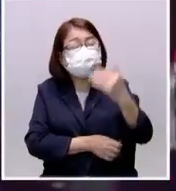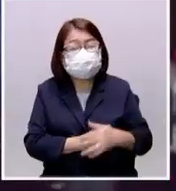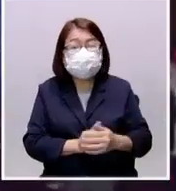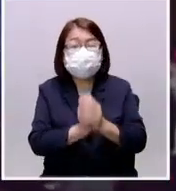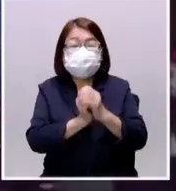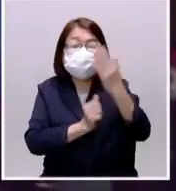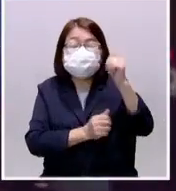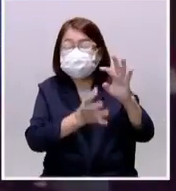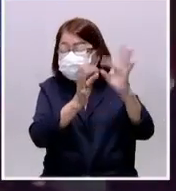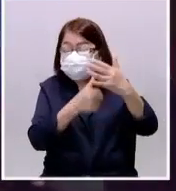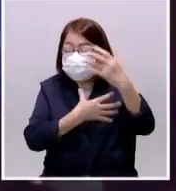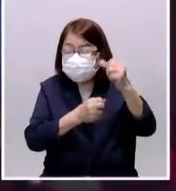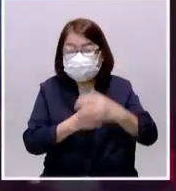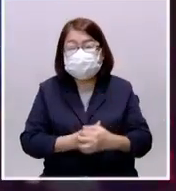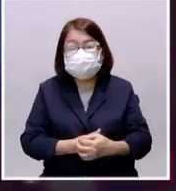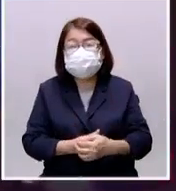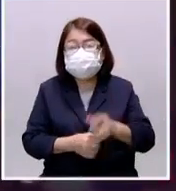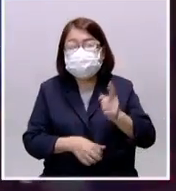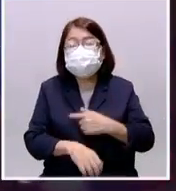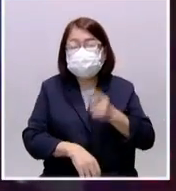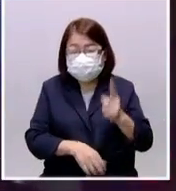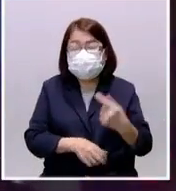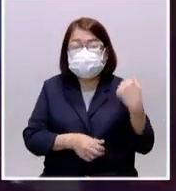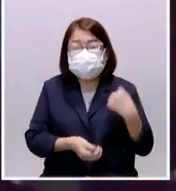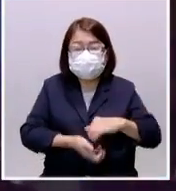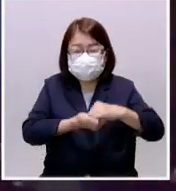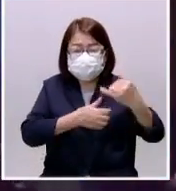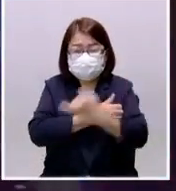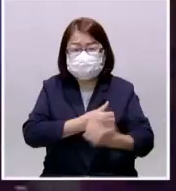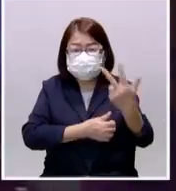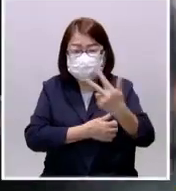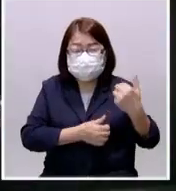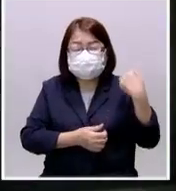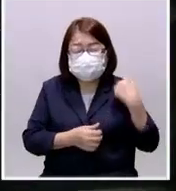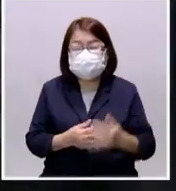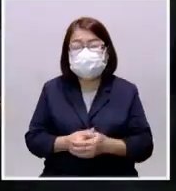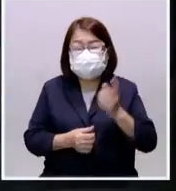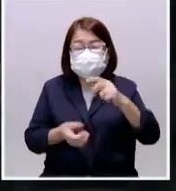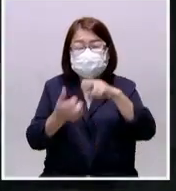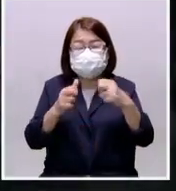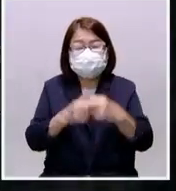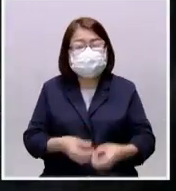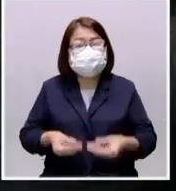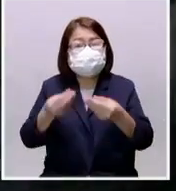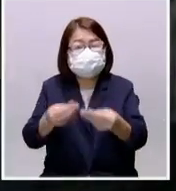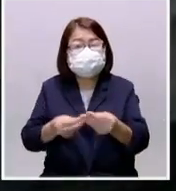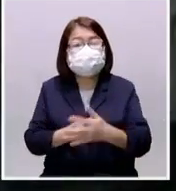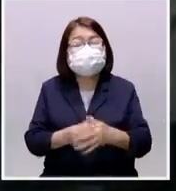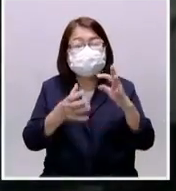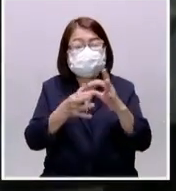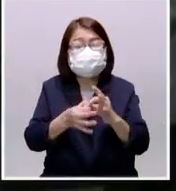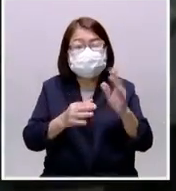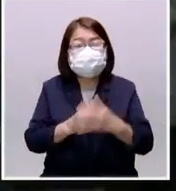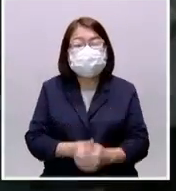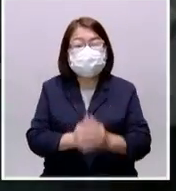ดหลักการจีนเดียวกับอีก3แถลงการร่วมจีนสหรัฐอย่างร้ายแรงจะส่งผลกระทบรุนแรงต่อรากฐานทางการเมืองของความ